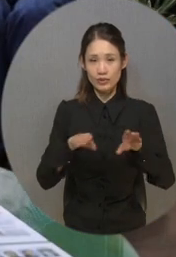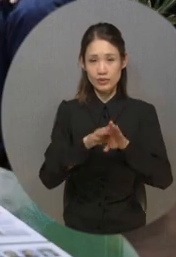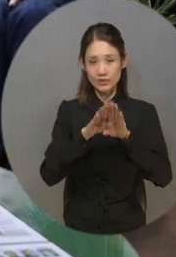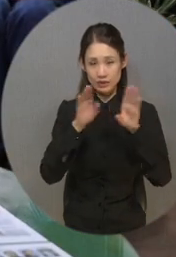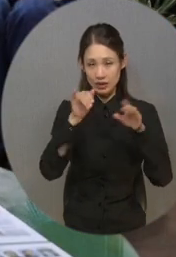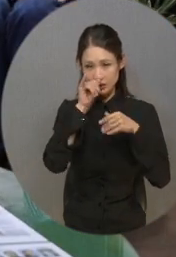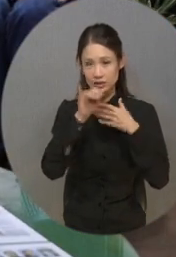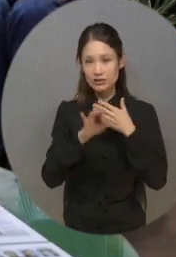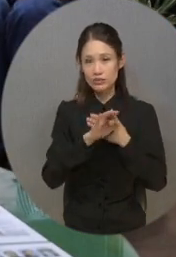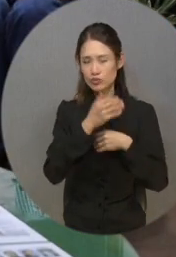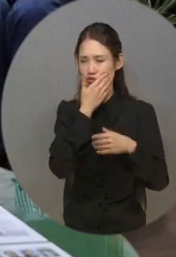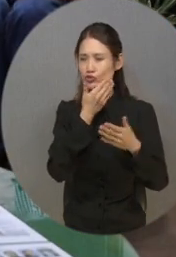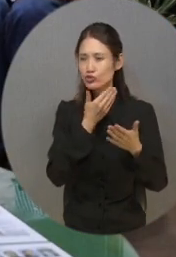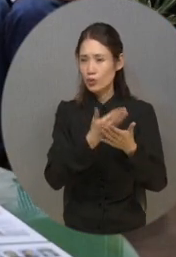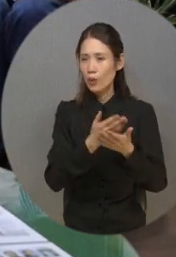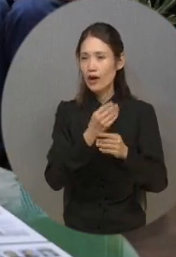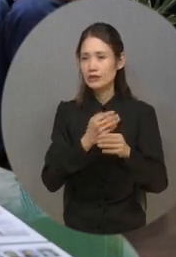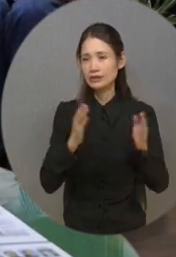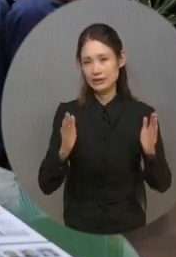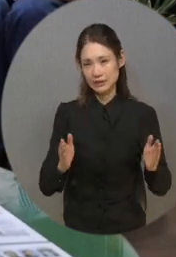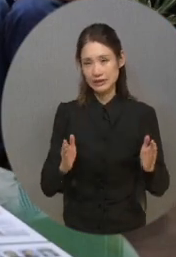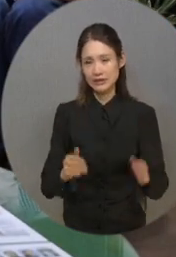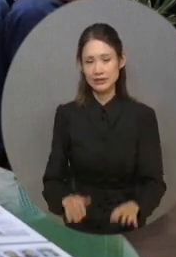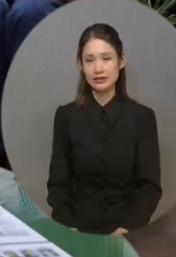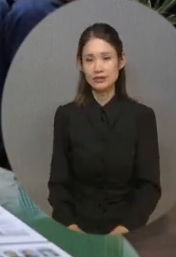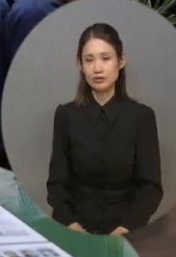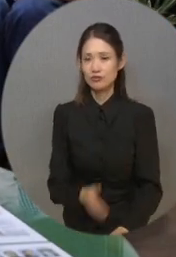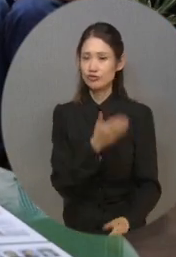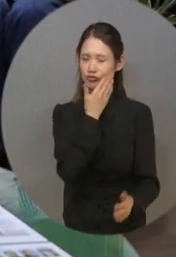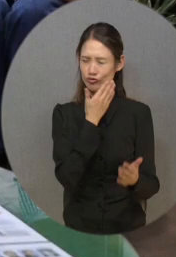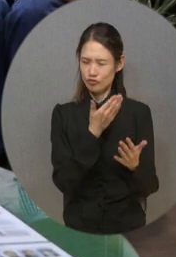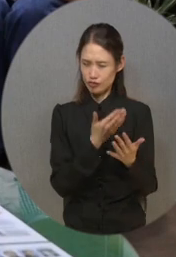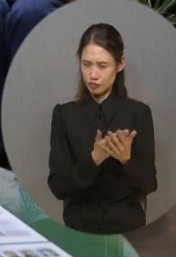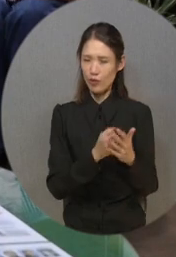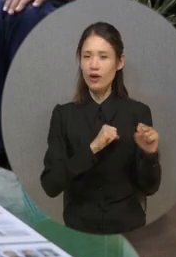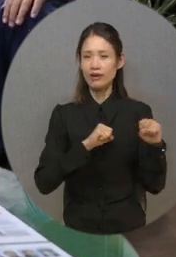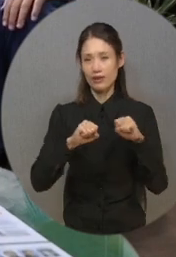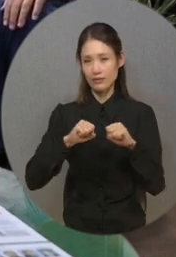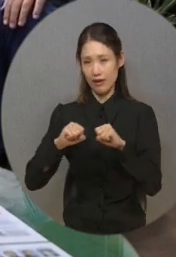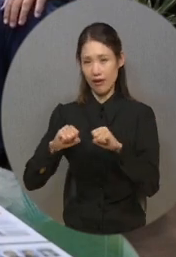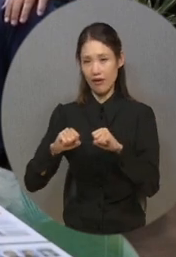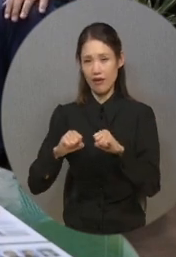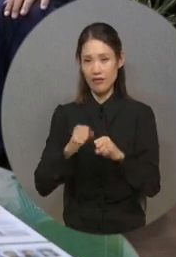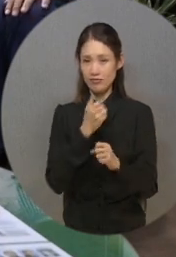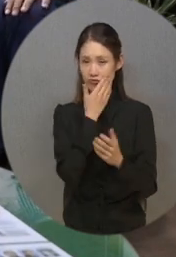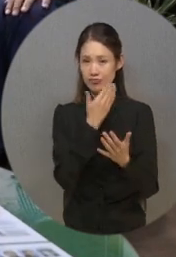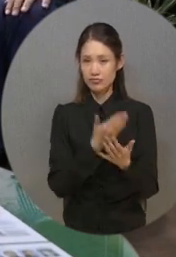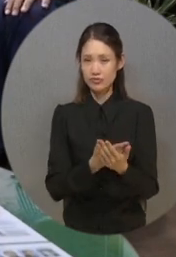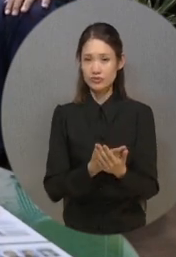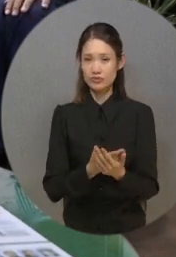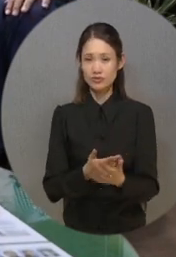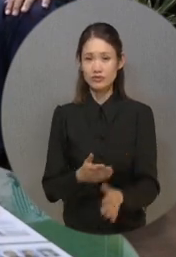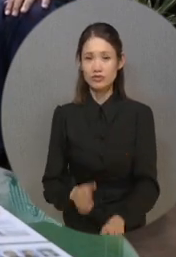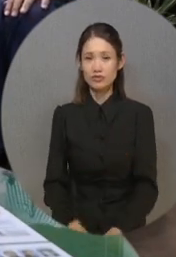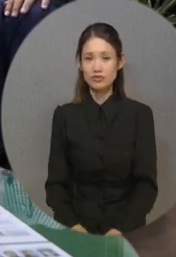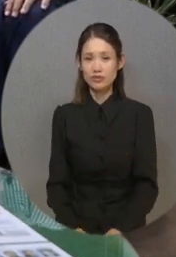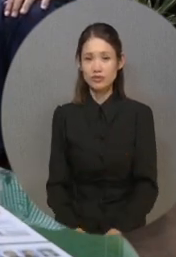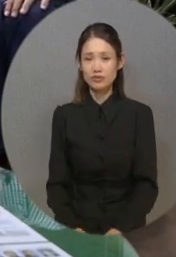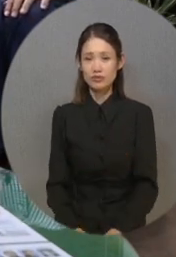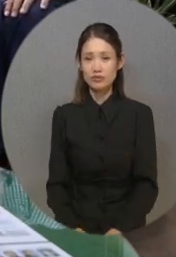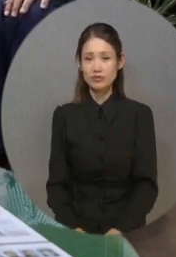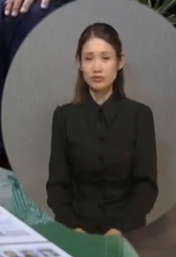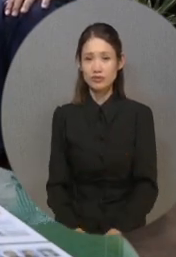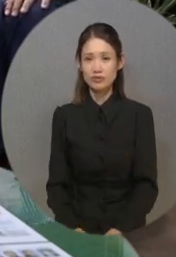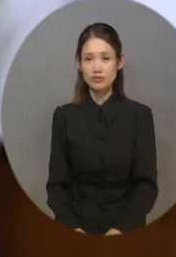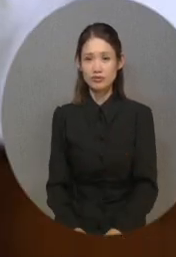굉장히 중요한 시점에서 중요한 행사를 해야 되는 맞습니다. 그런 굉장히 중요한 역할을 하고 그러니까 있군요. 제가 좀 전에 부시장님한테 딱 들은 게 하나